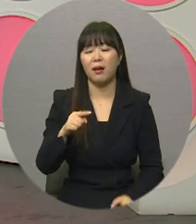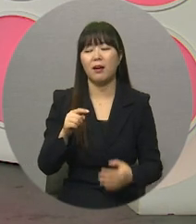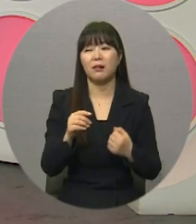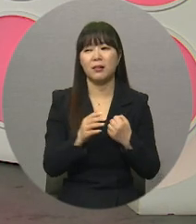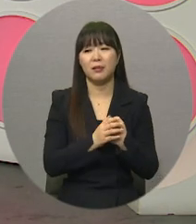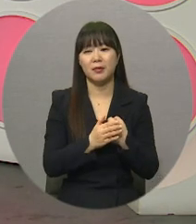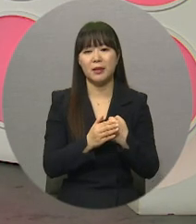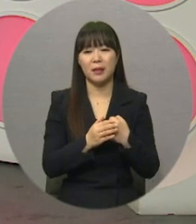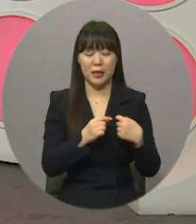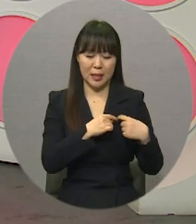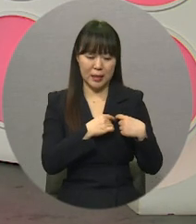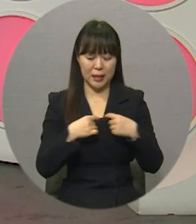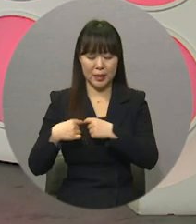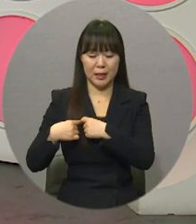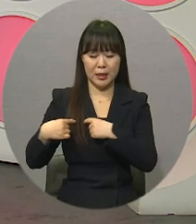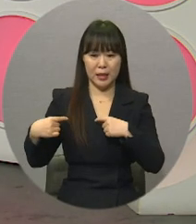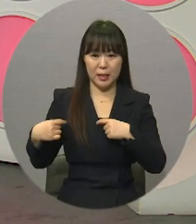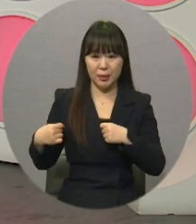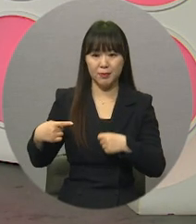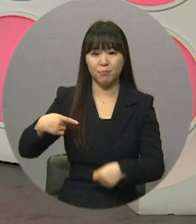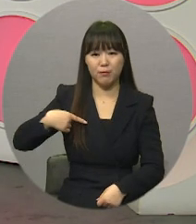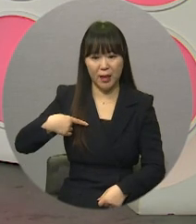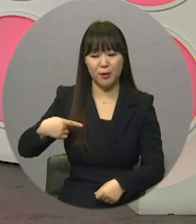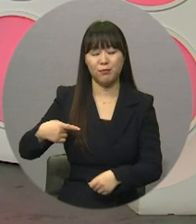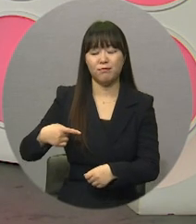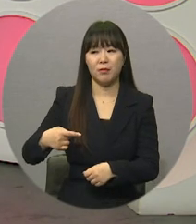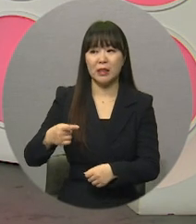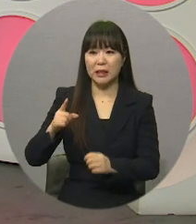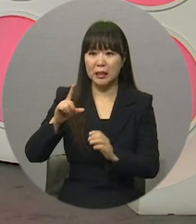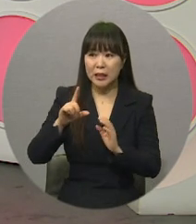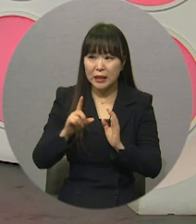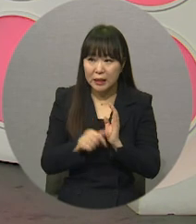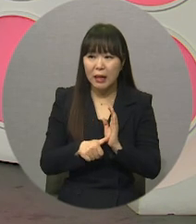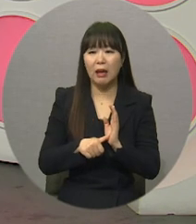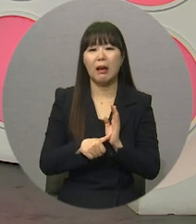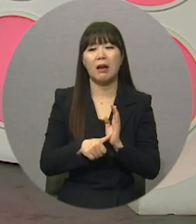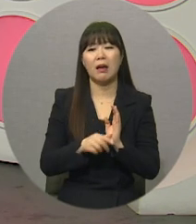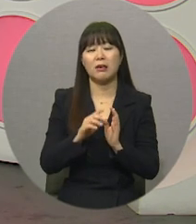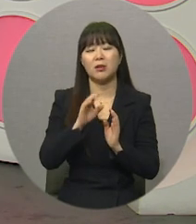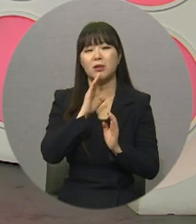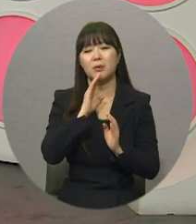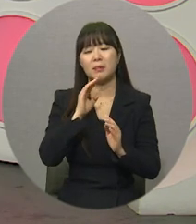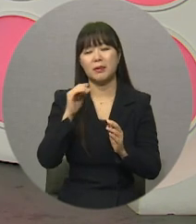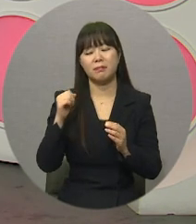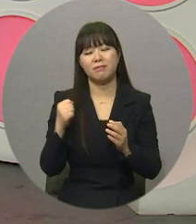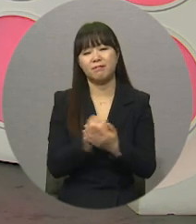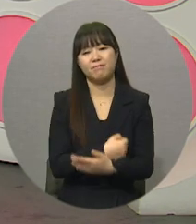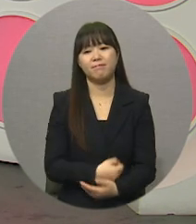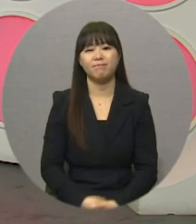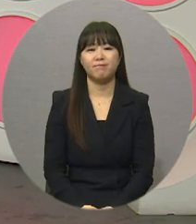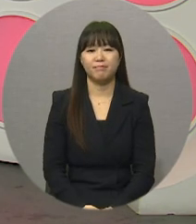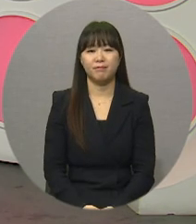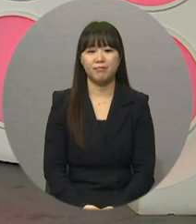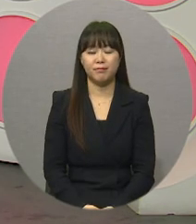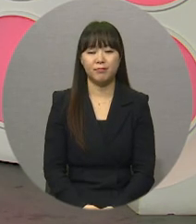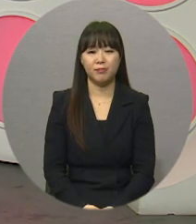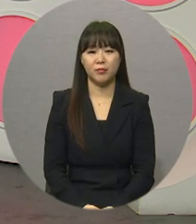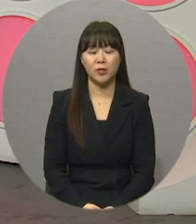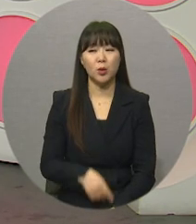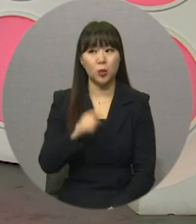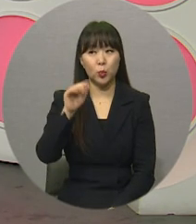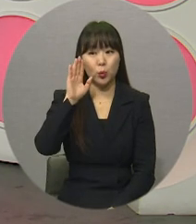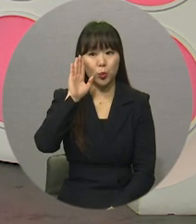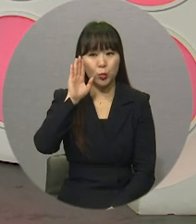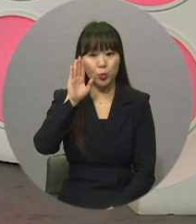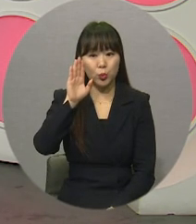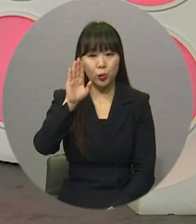하며 가슴에 약장을 붙여줬습니다. 그때만큼 서러웠던 적이 없었습니다. 잠시